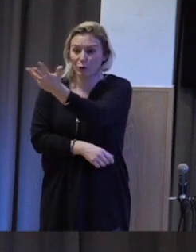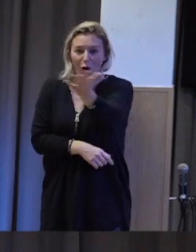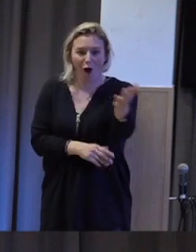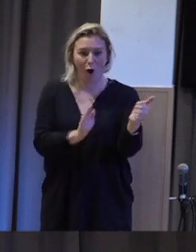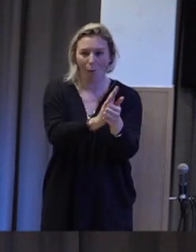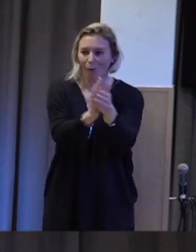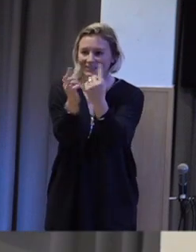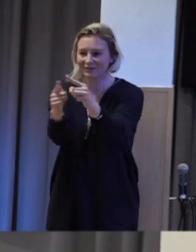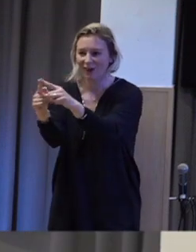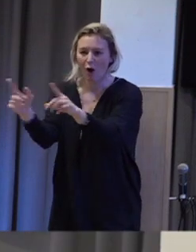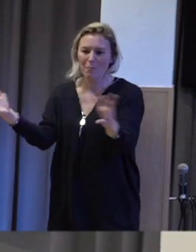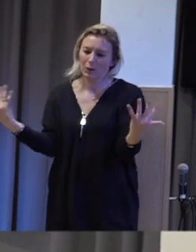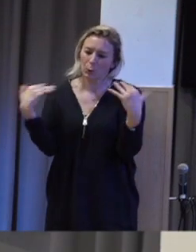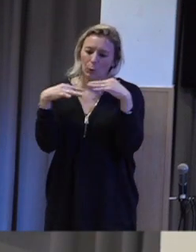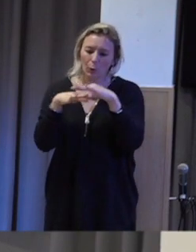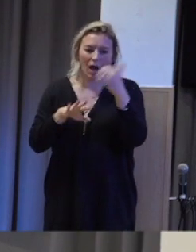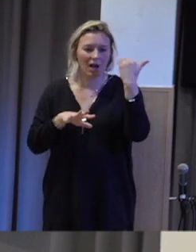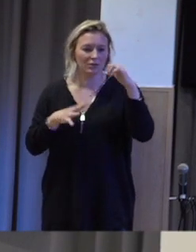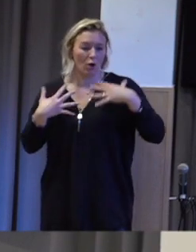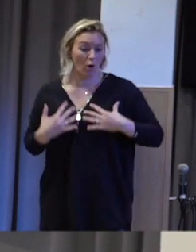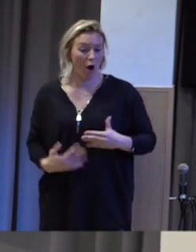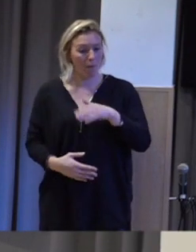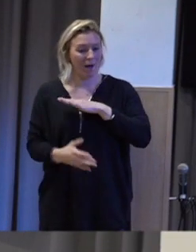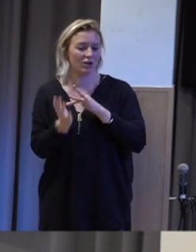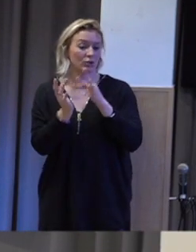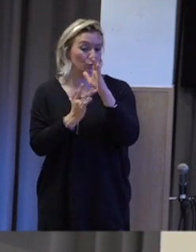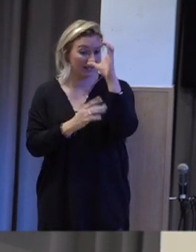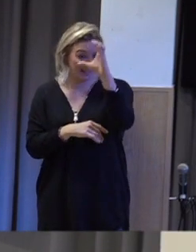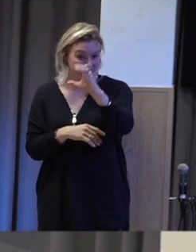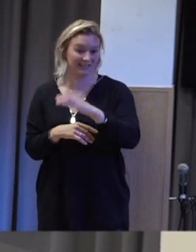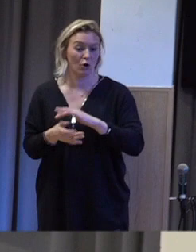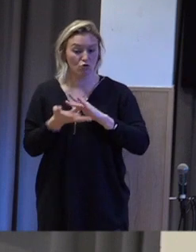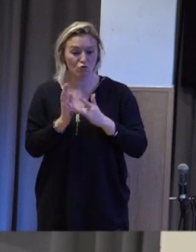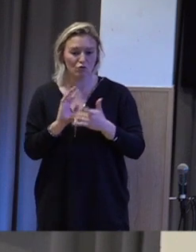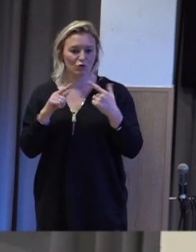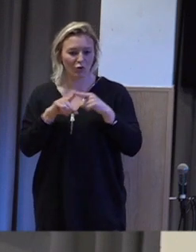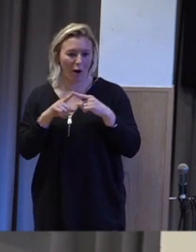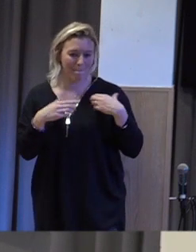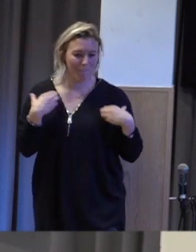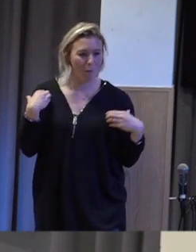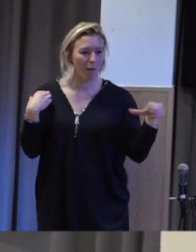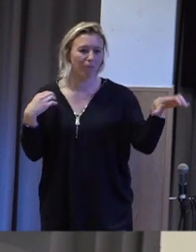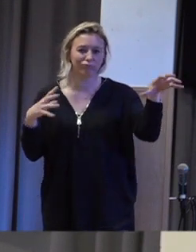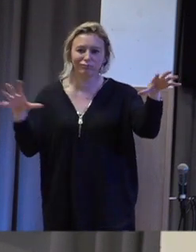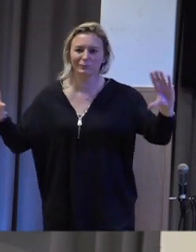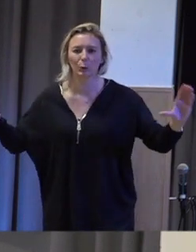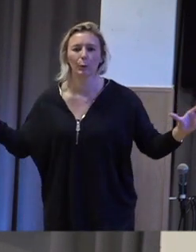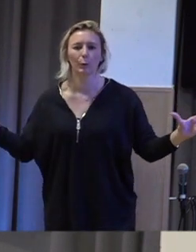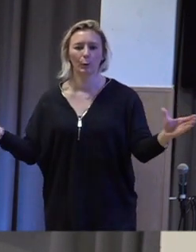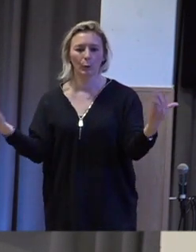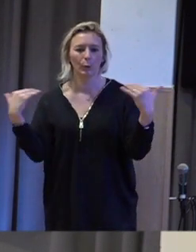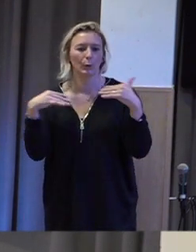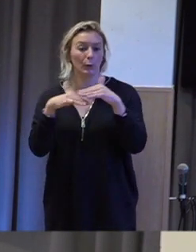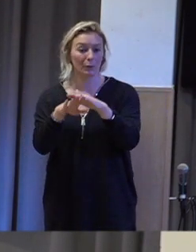seul corps en Christ. Et nous sommes tous membres les uns les autres. Puisque nous avons des